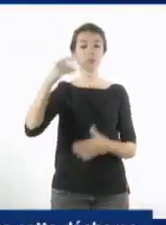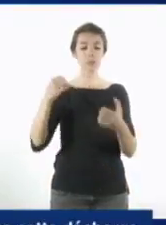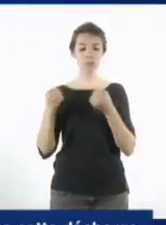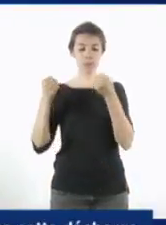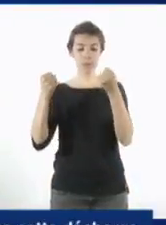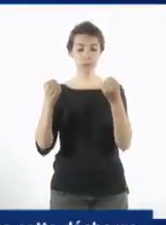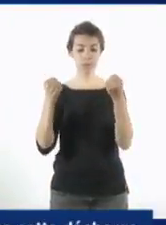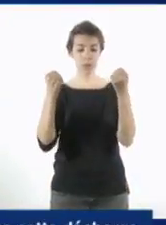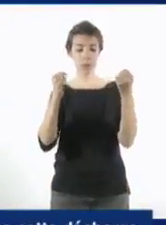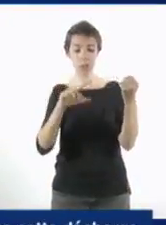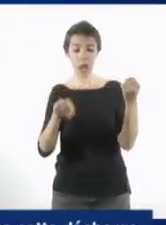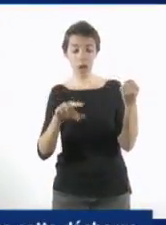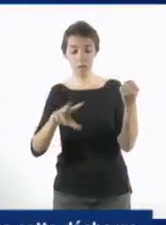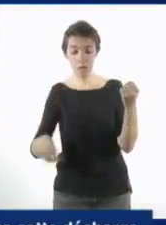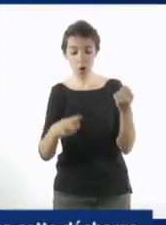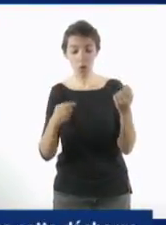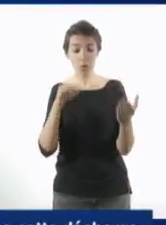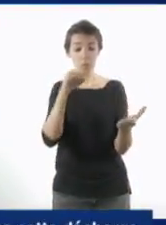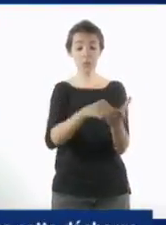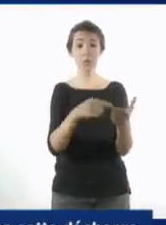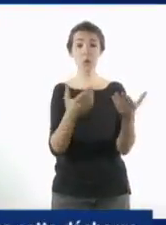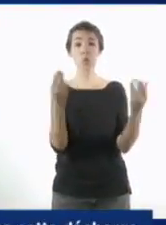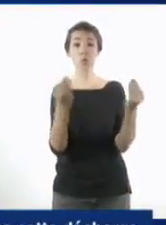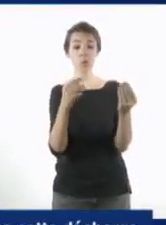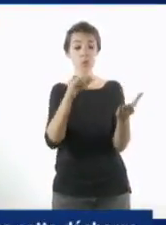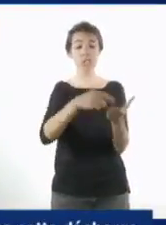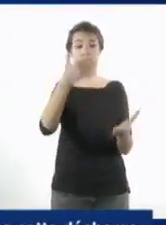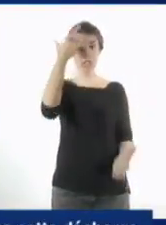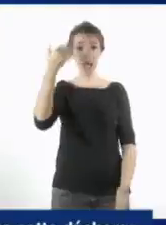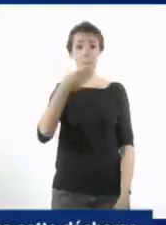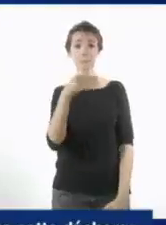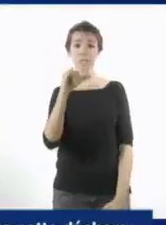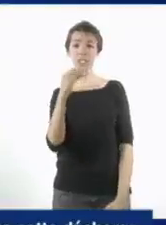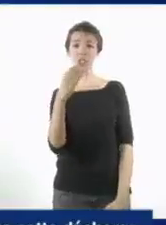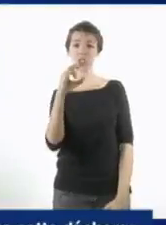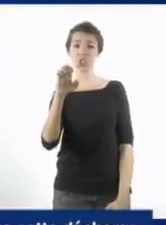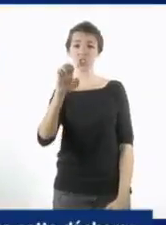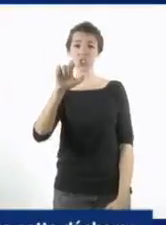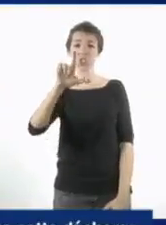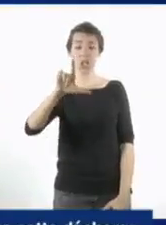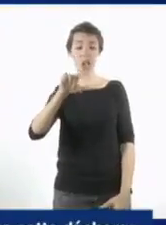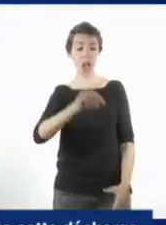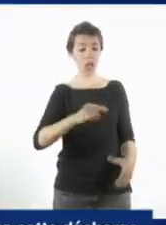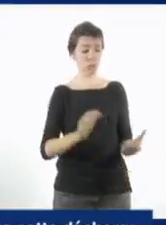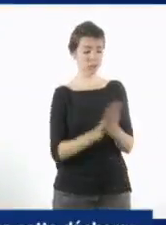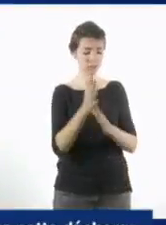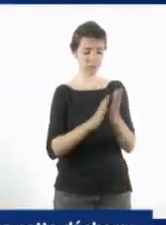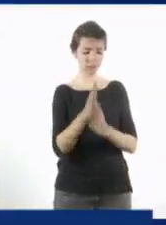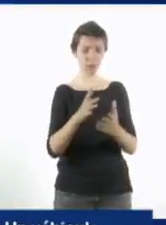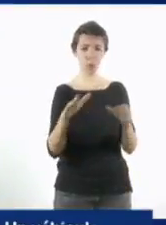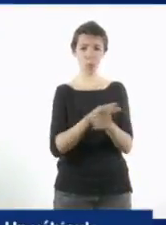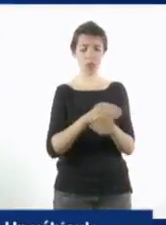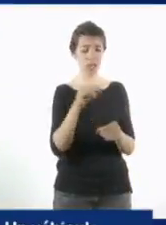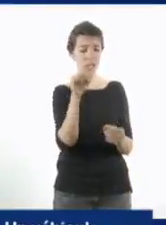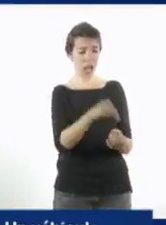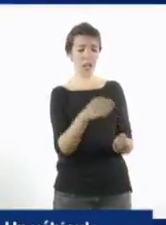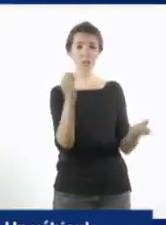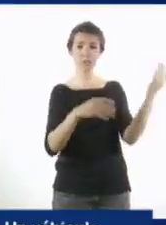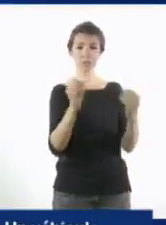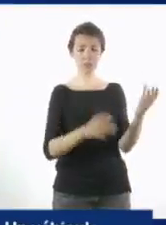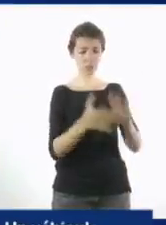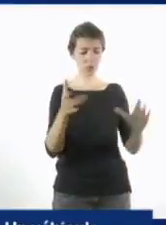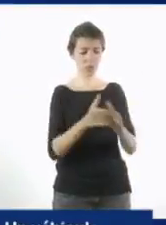L'ambulance volée a terminé sa route dans cette décharge sauvage de Saint-Michel, complètement carbonisée et délicatement